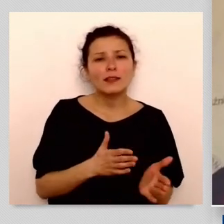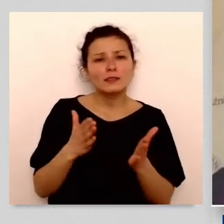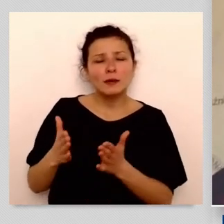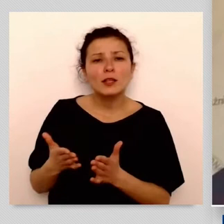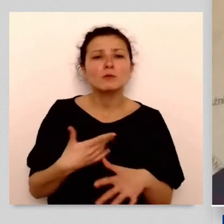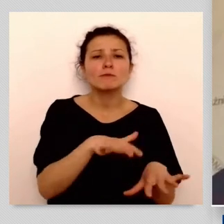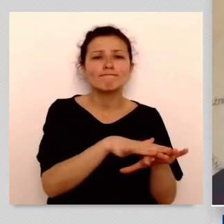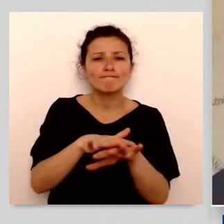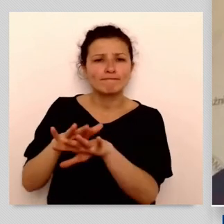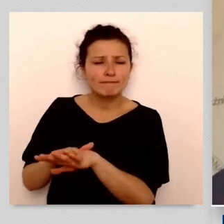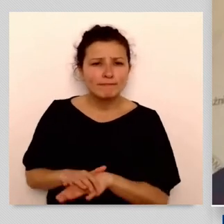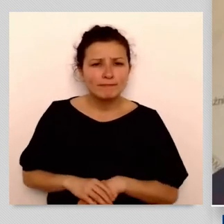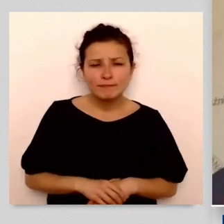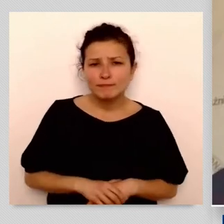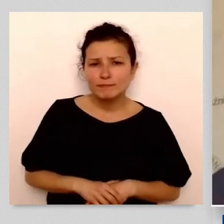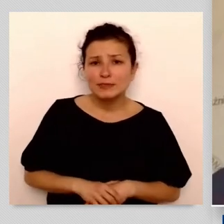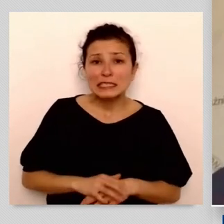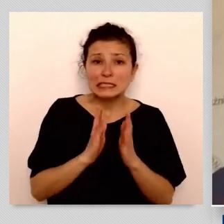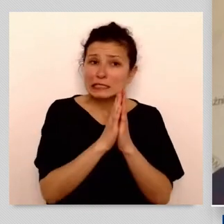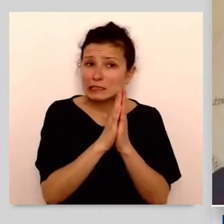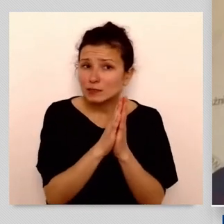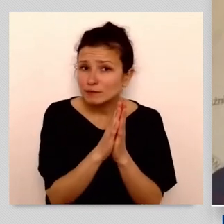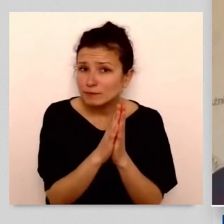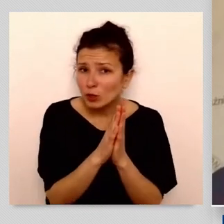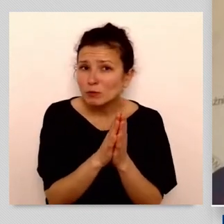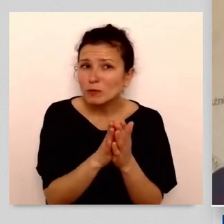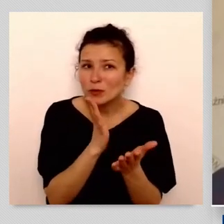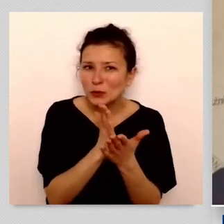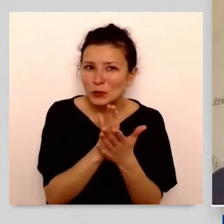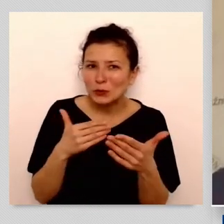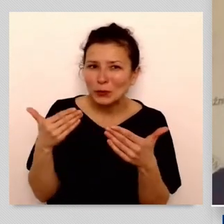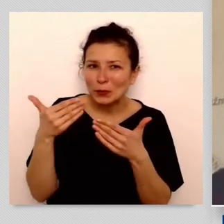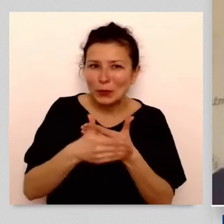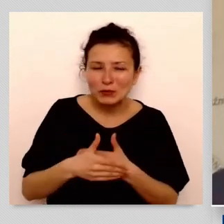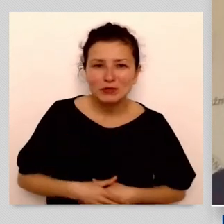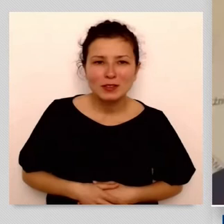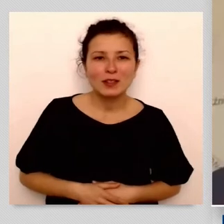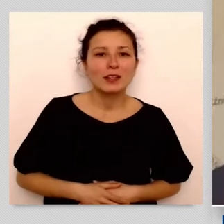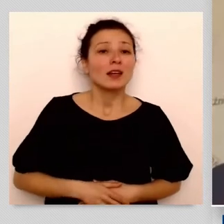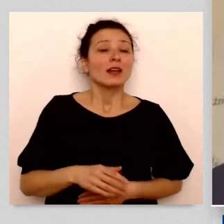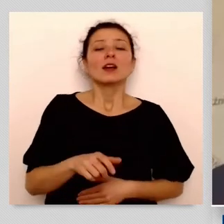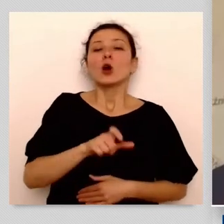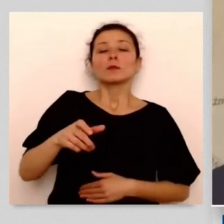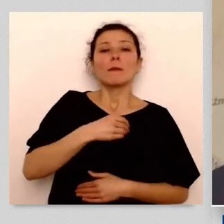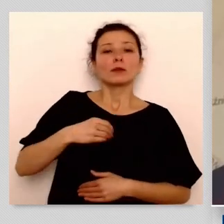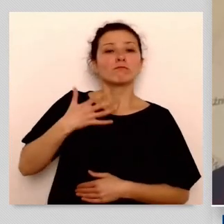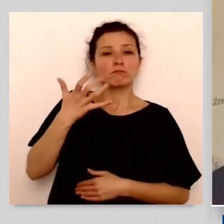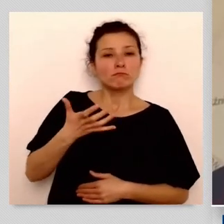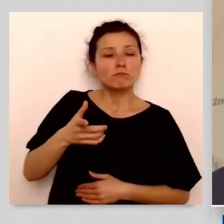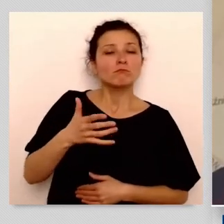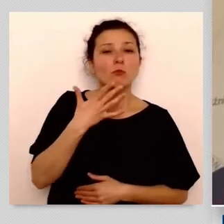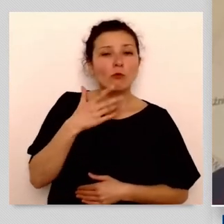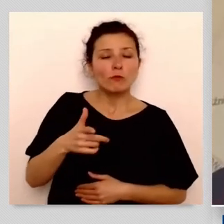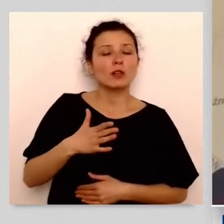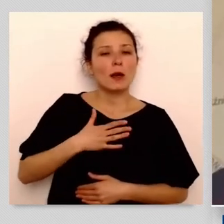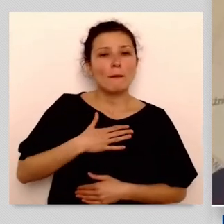Jest mam prośbę już o konkludowanie. Polscy ciepłownicy mówią, mamy możliwość wytworzenia w